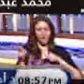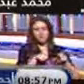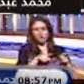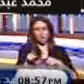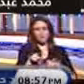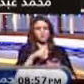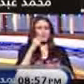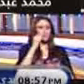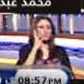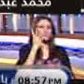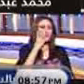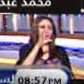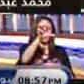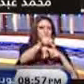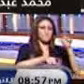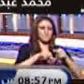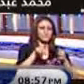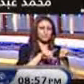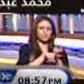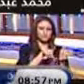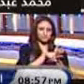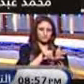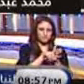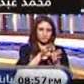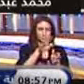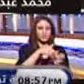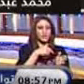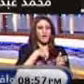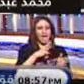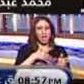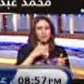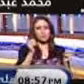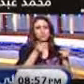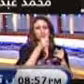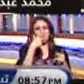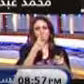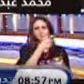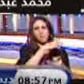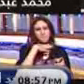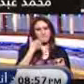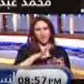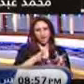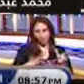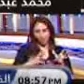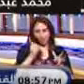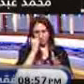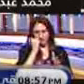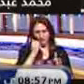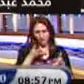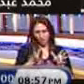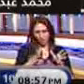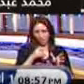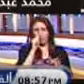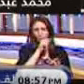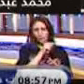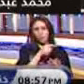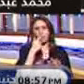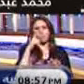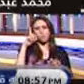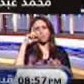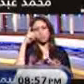لاحد من قضي باعدامهم، ابن عم احد من قضي باعدامهم كان على